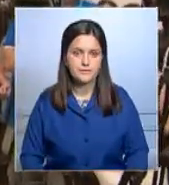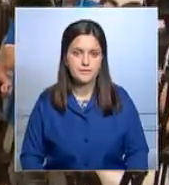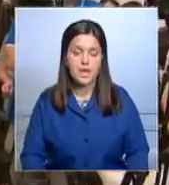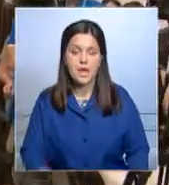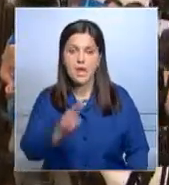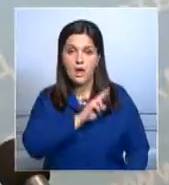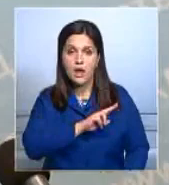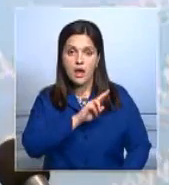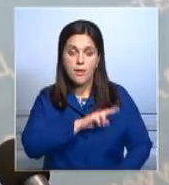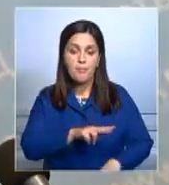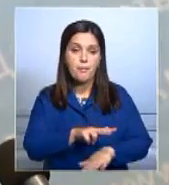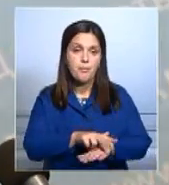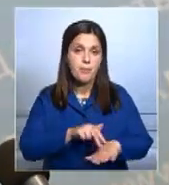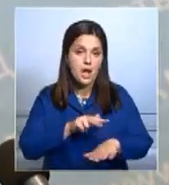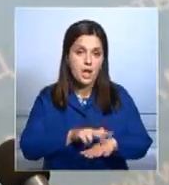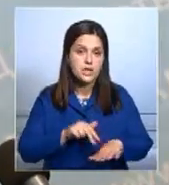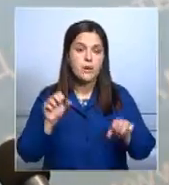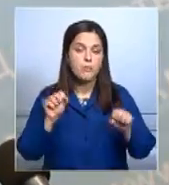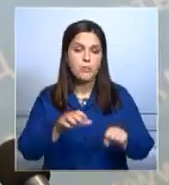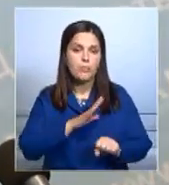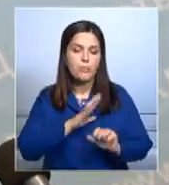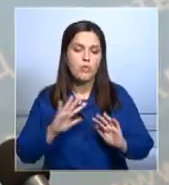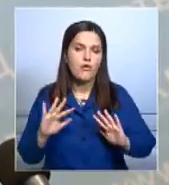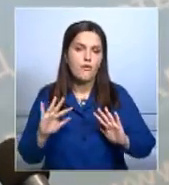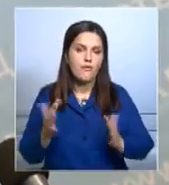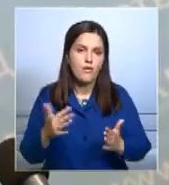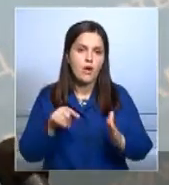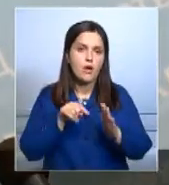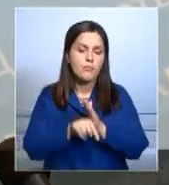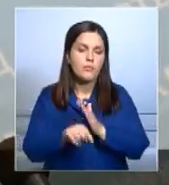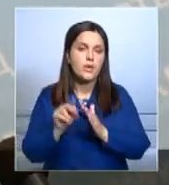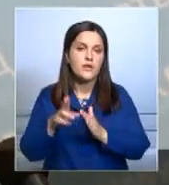Сотрудниками полиции не исключалось, что в данном жилище